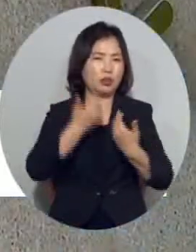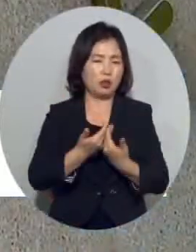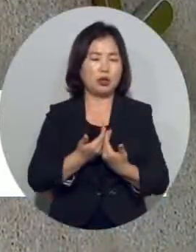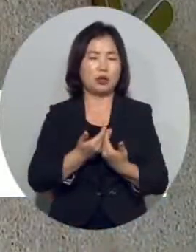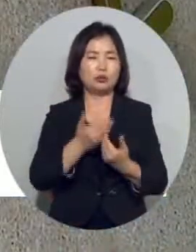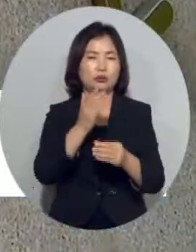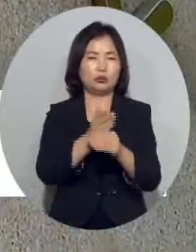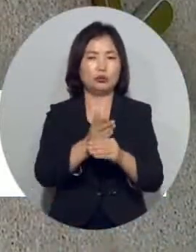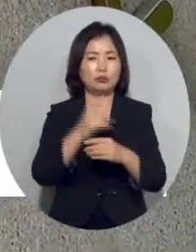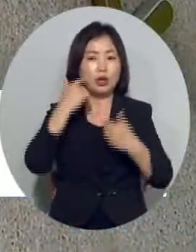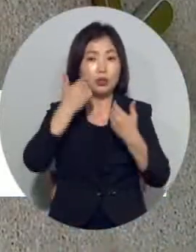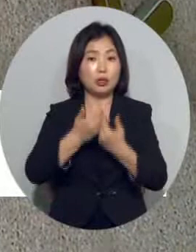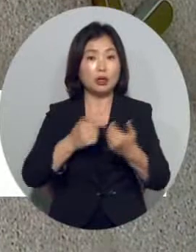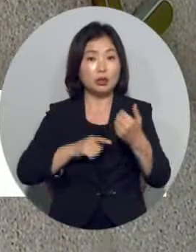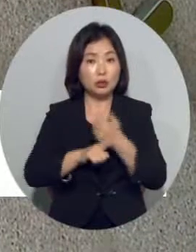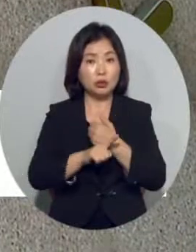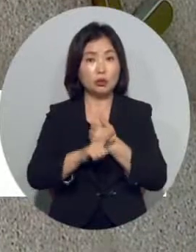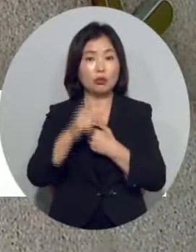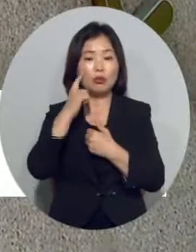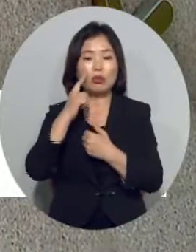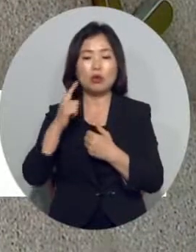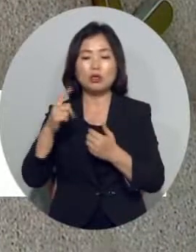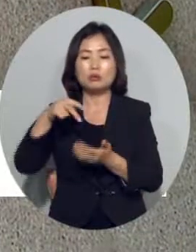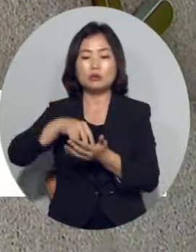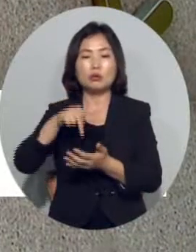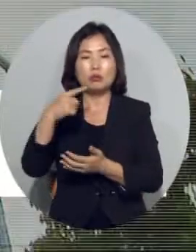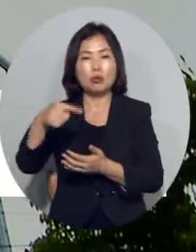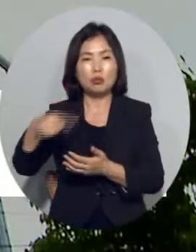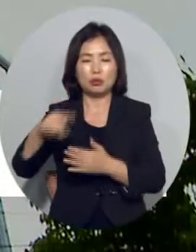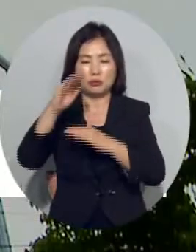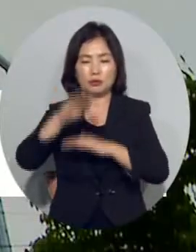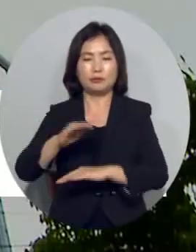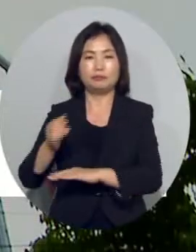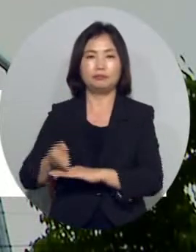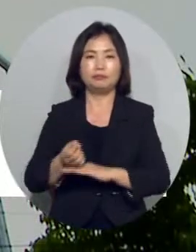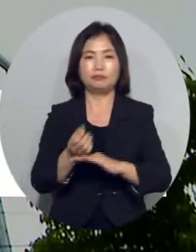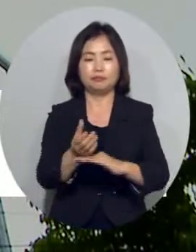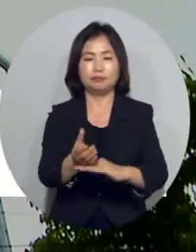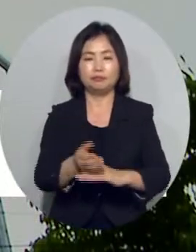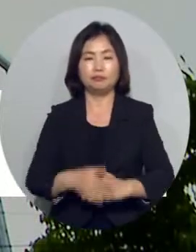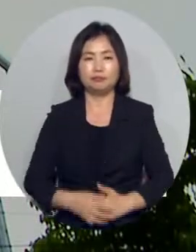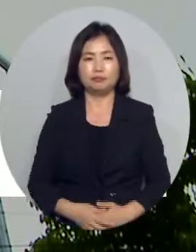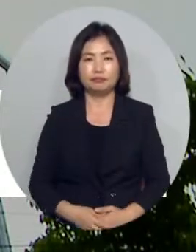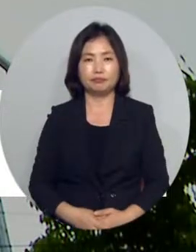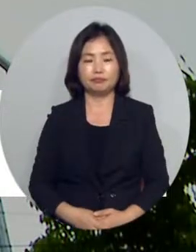또 이에 대한 한국적 난방공사 에 입장은 무엇인지 윤영균 기자가 정리했습니다